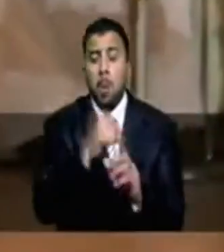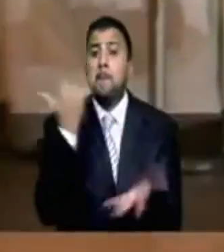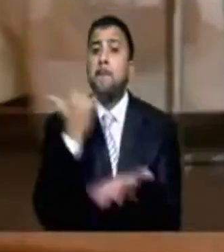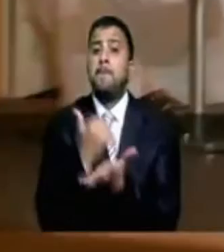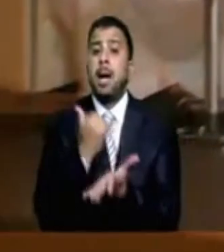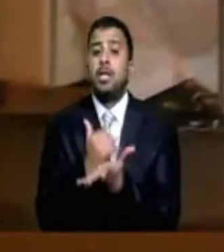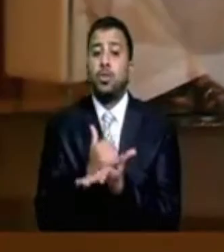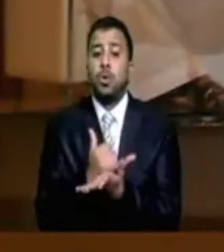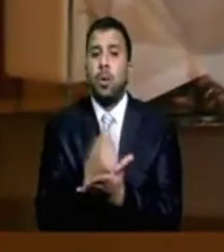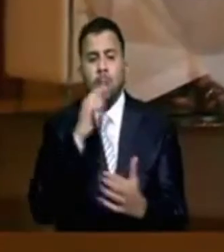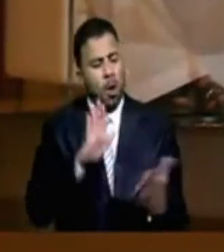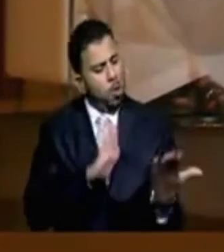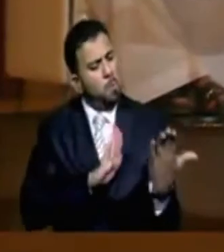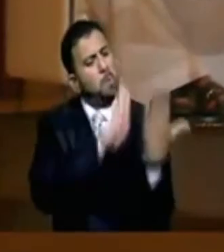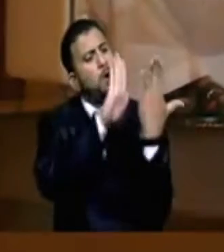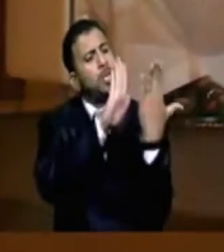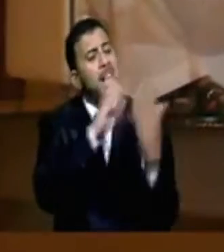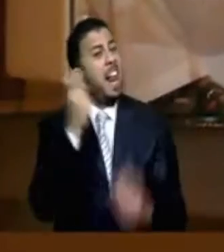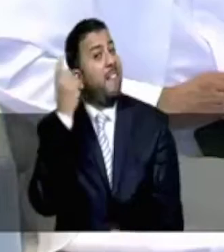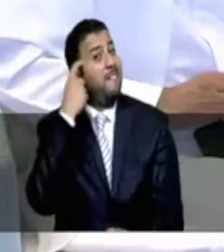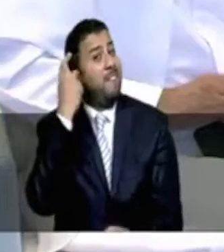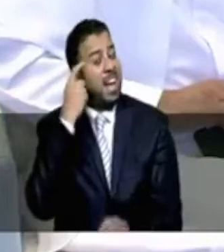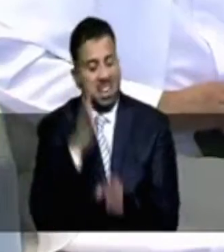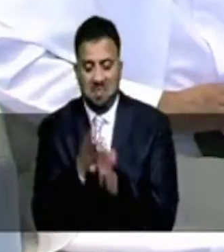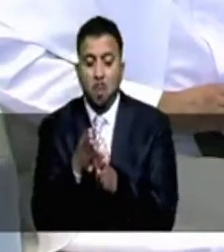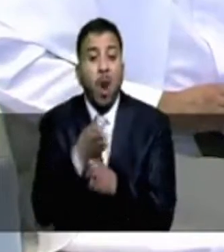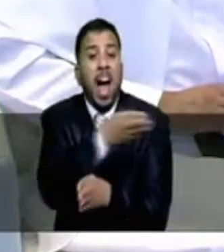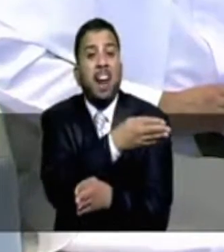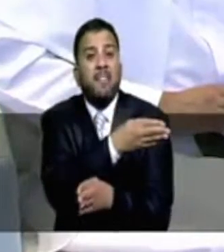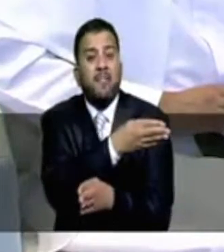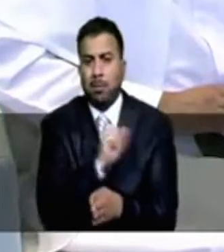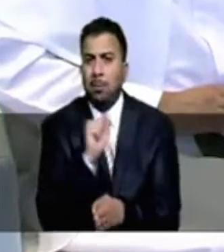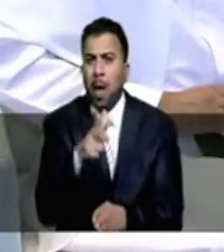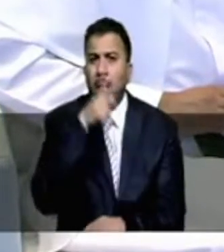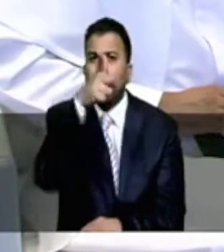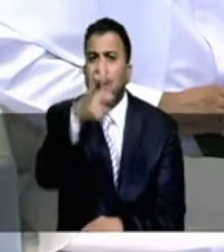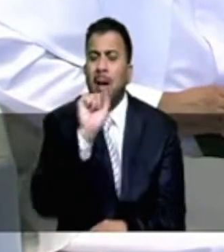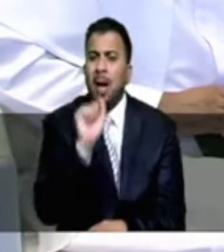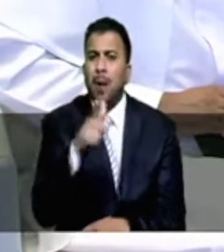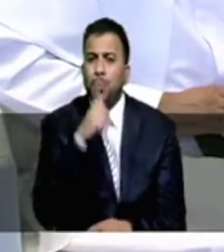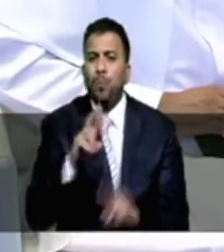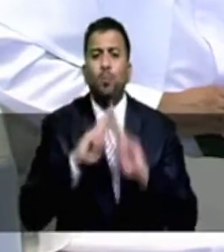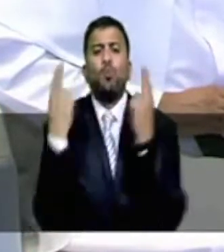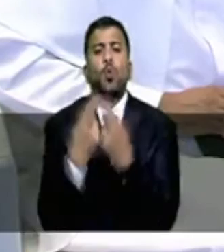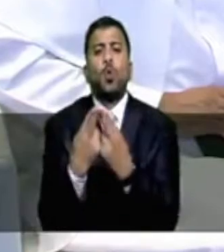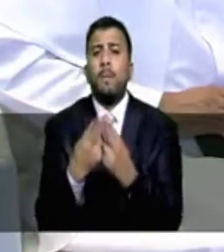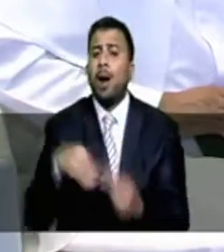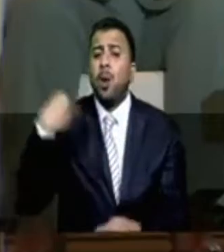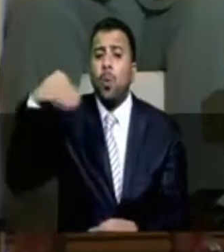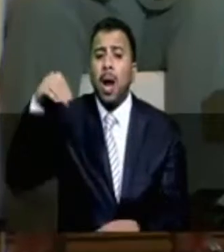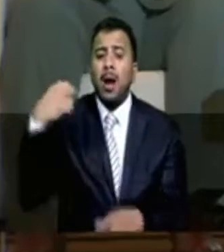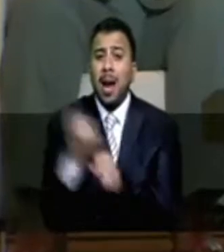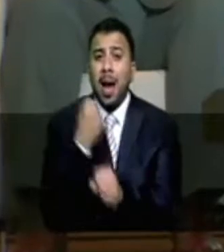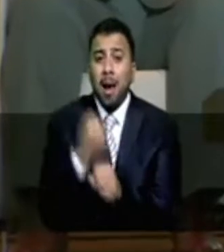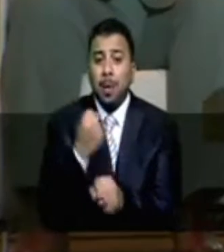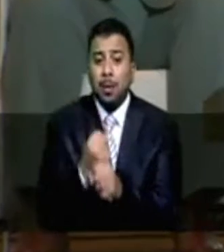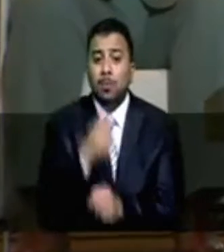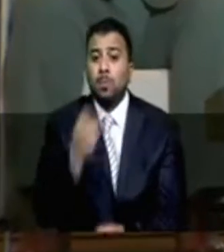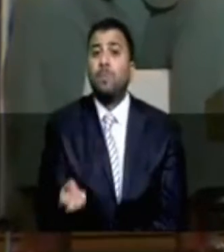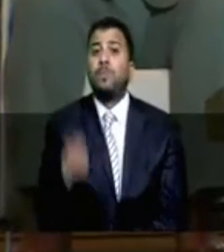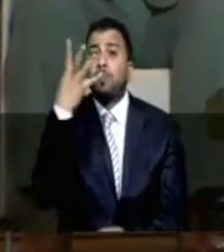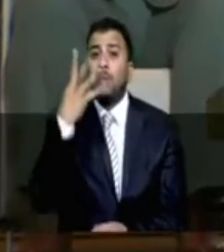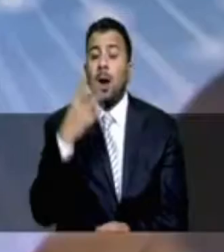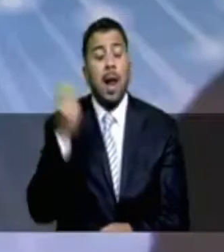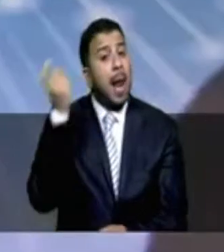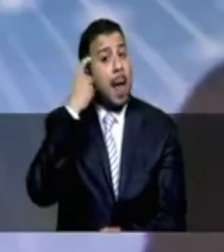المسؤولة لمواجهة الفكر المنحرف، حيث قدم في المؤتمر العديد من أوراق العمل المختصين وأعضاء